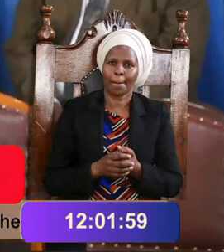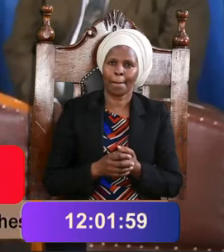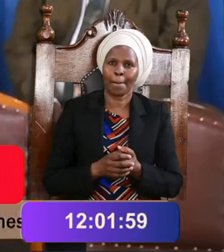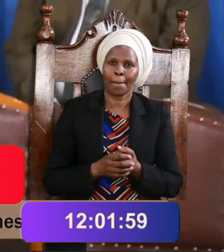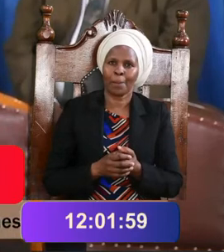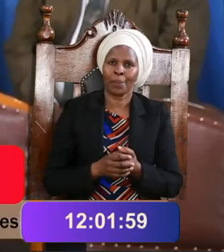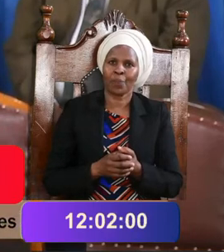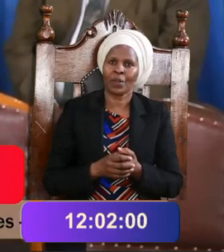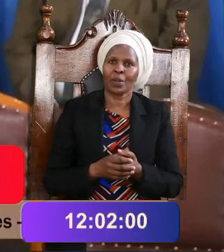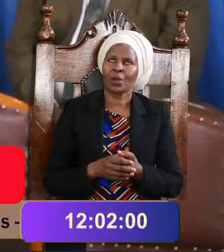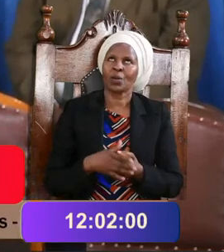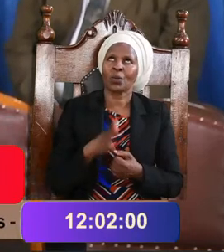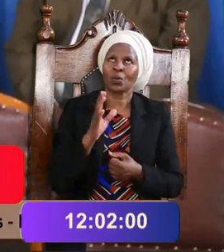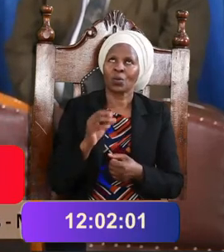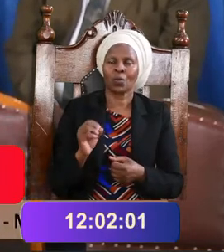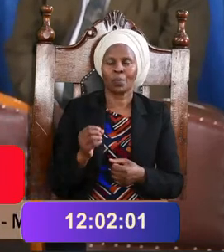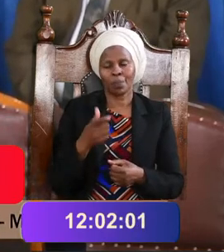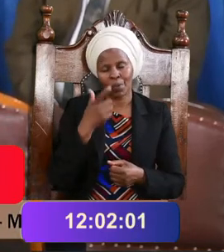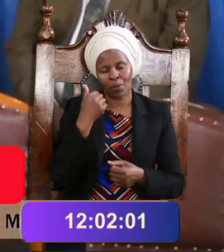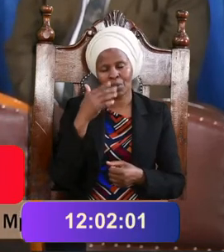wewe Mungu wetu kwa sababu